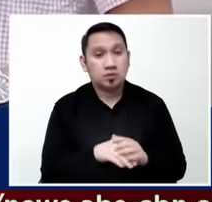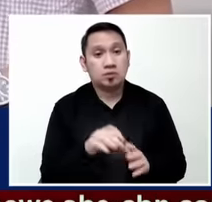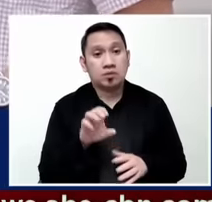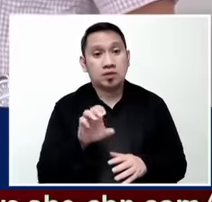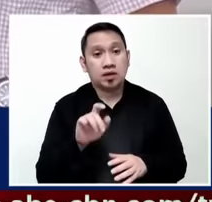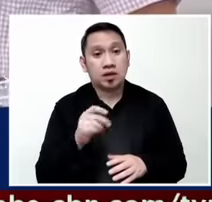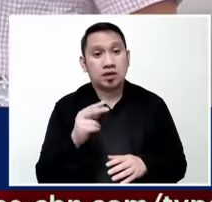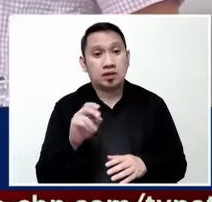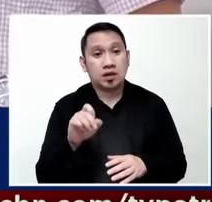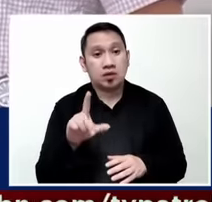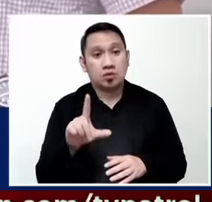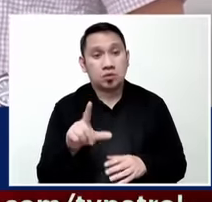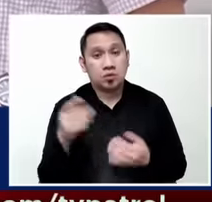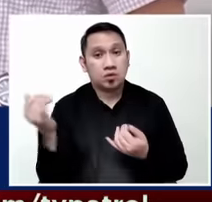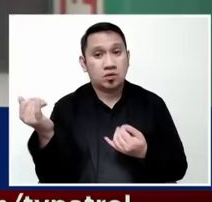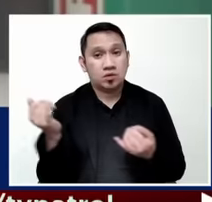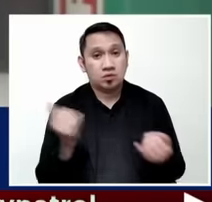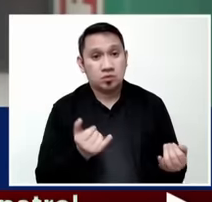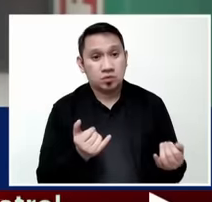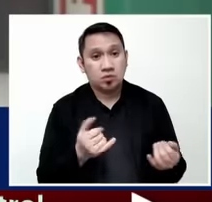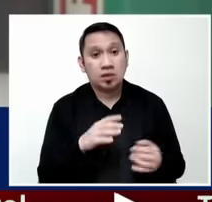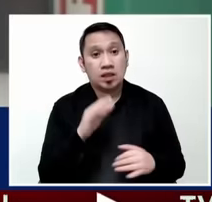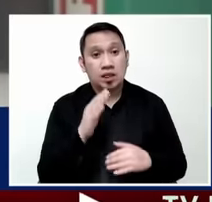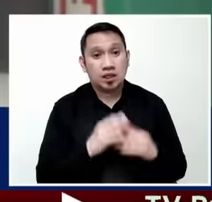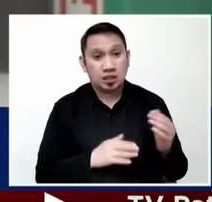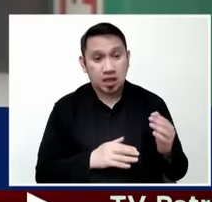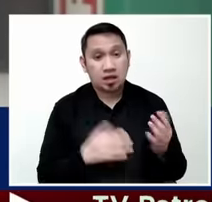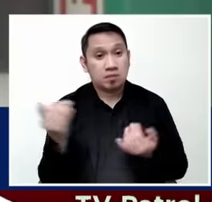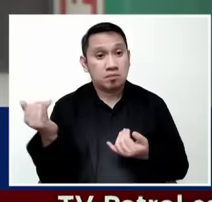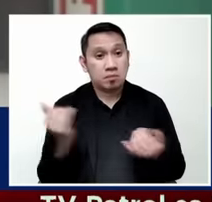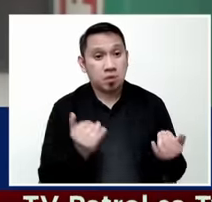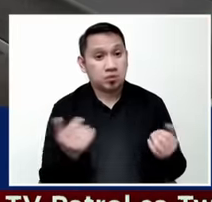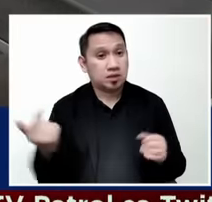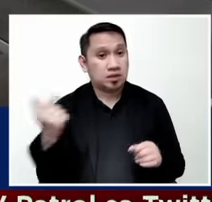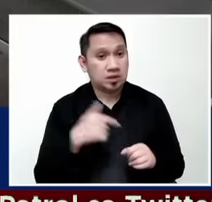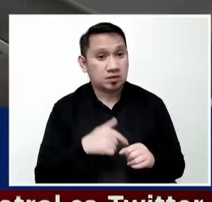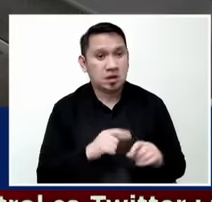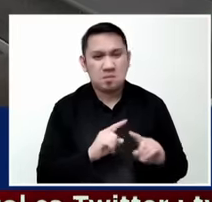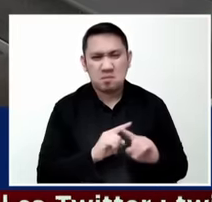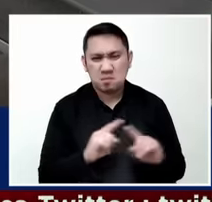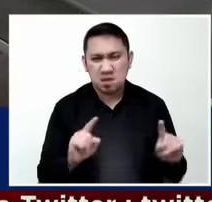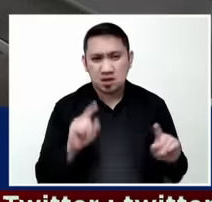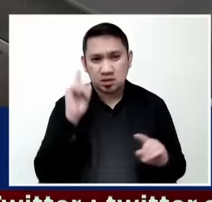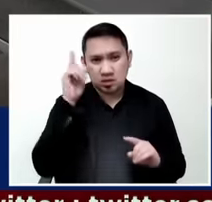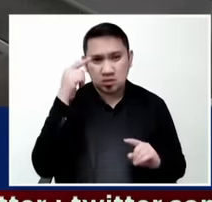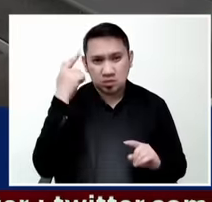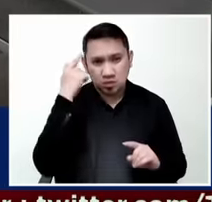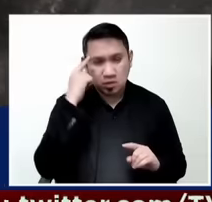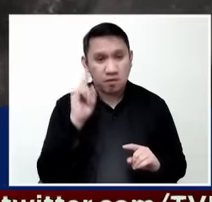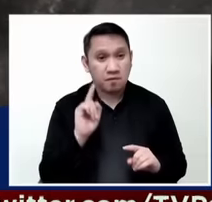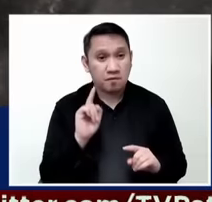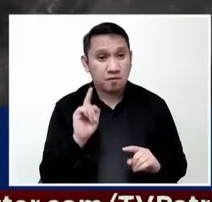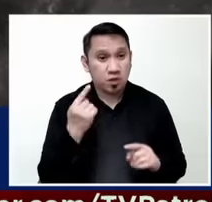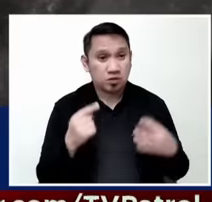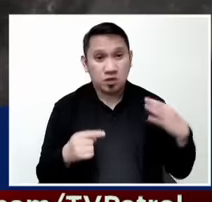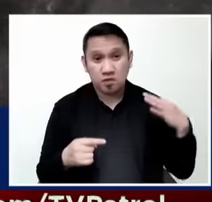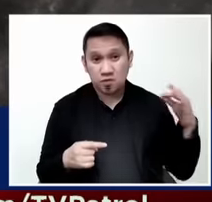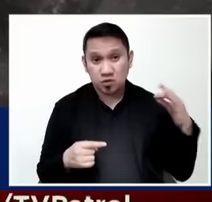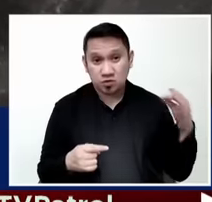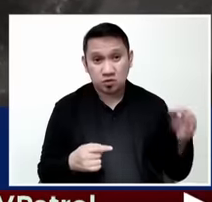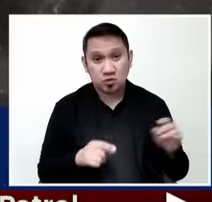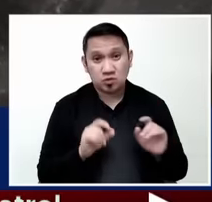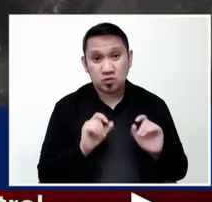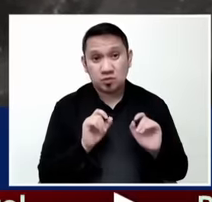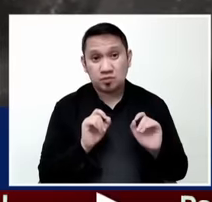ethanol kesa sa imported gasoline. Pero ang plano ng gobyerno, voluntaryo muna ang pagbibenta ng gasolinang